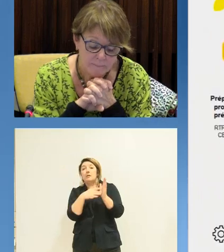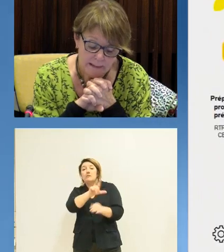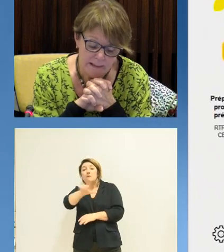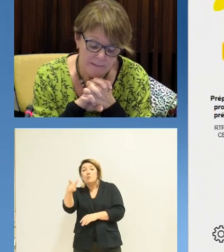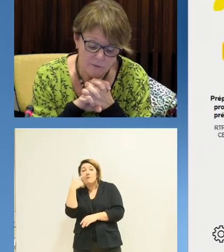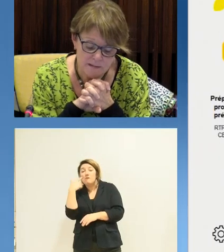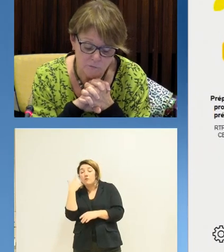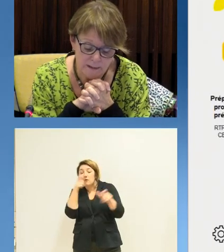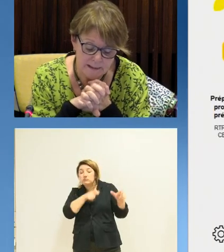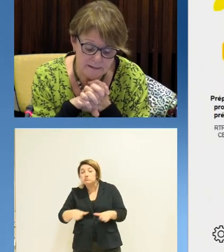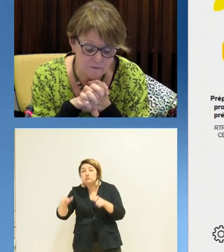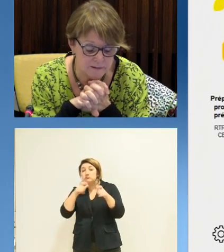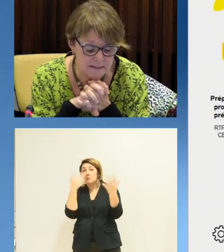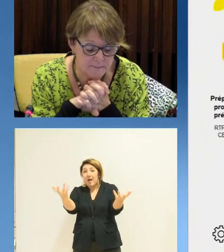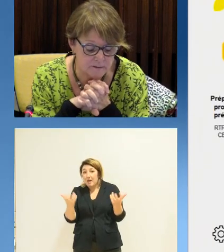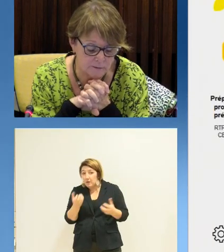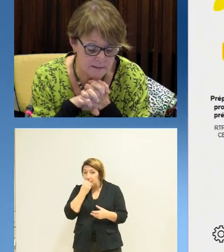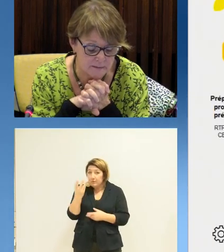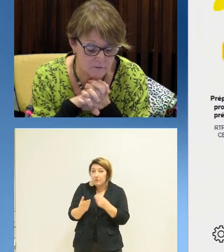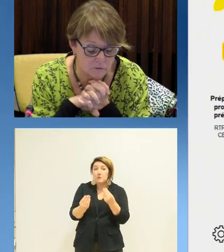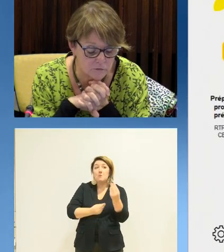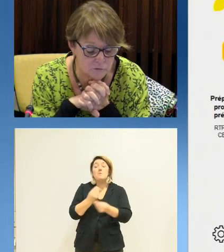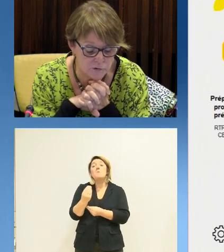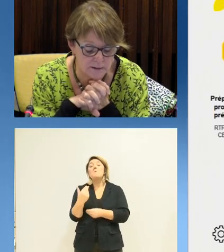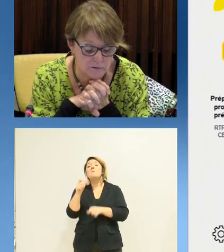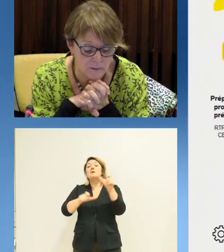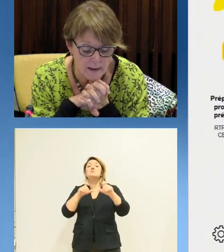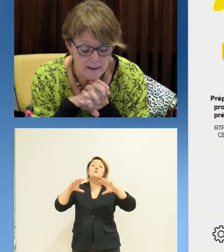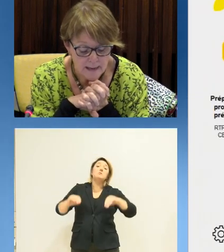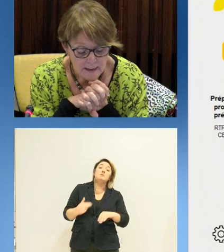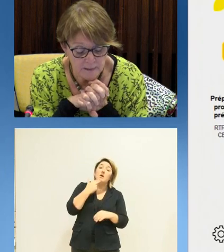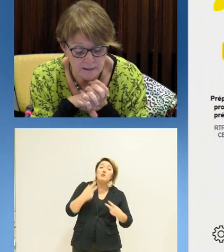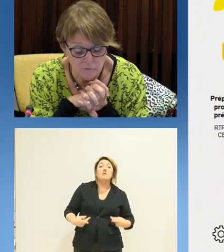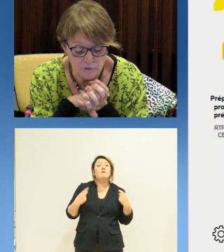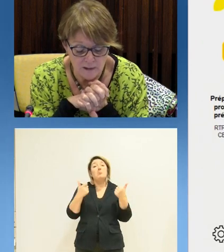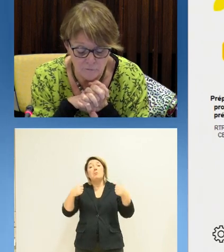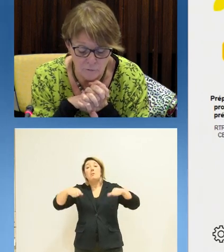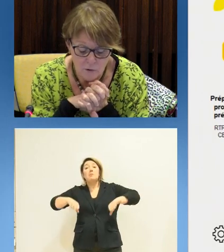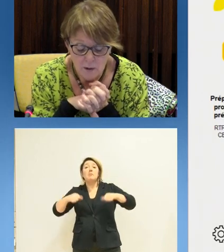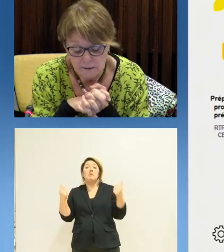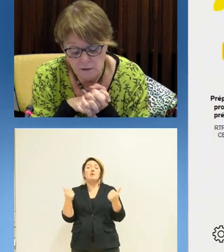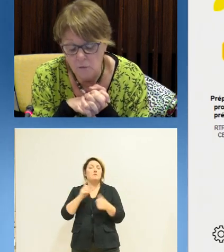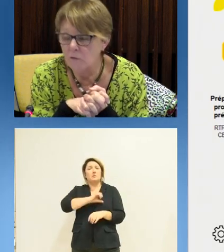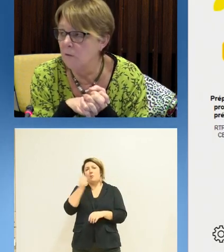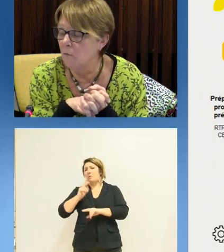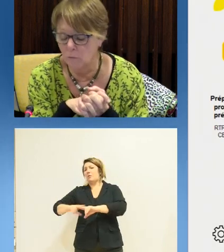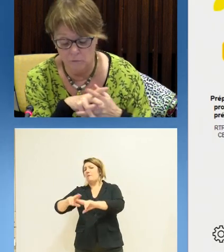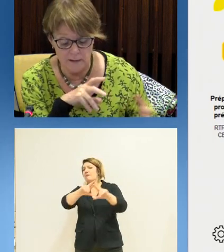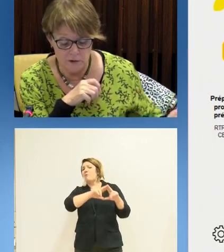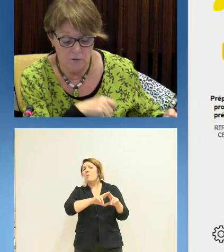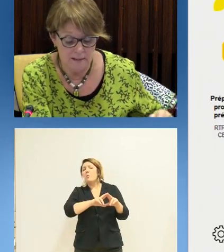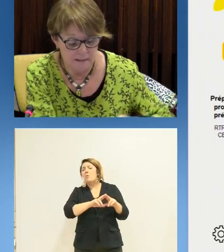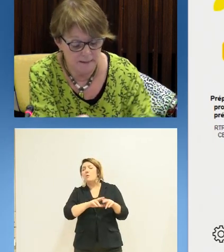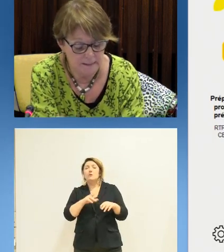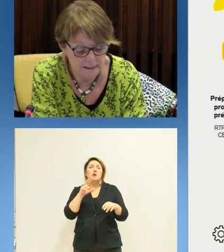et l'amélioration de la qualité de vie des habitants et des habitantes de ce territoire après les nouveaux travaux qui se dérouleront